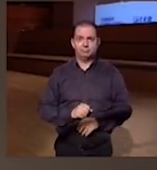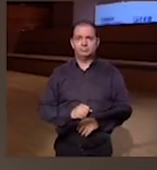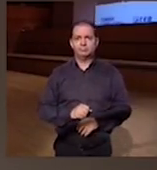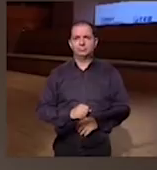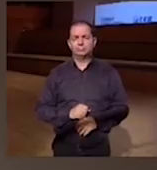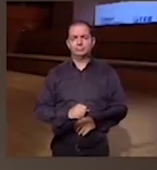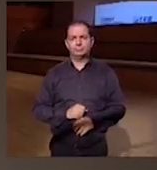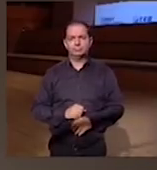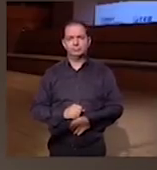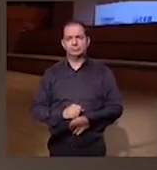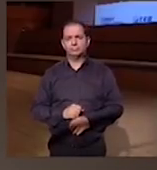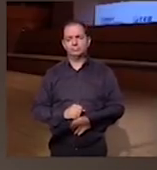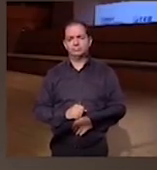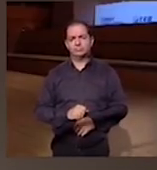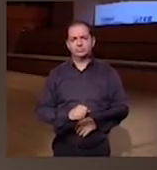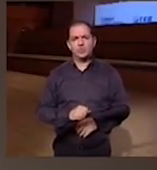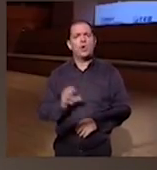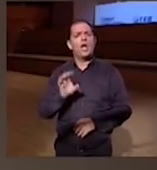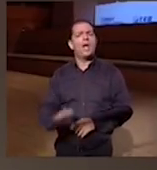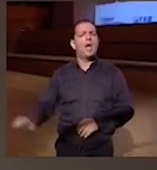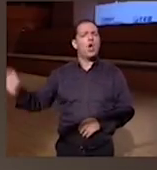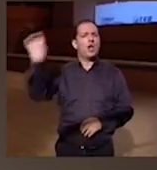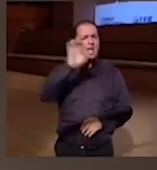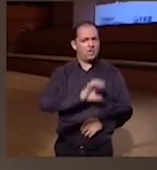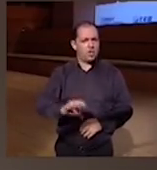μειώνονται οι πόροι πανευρωπαϊκά,